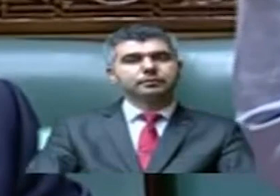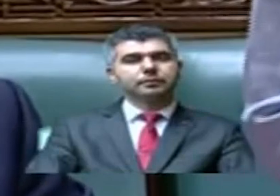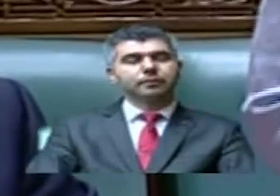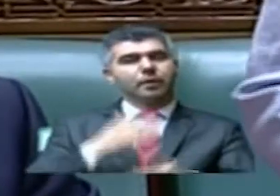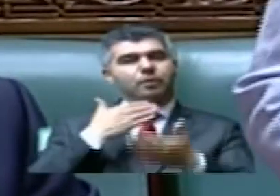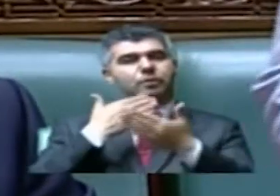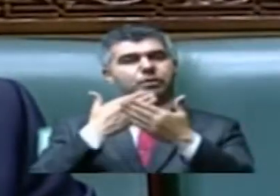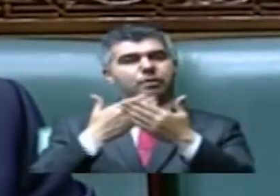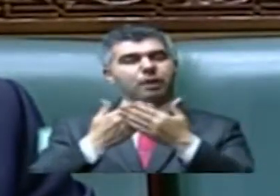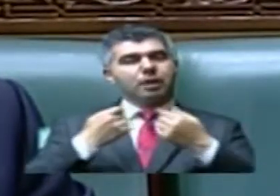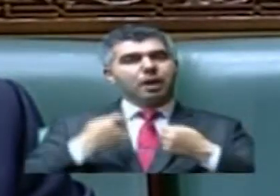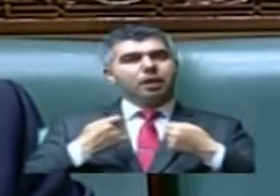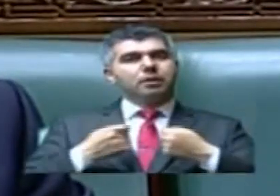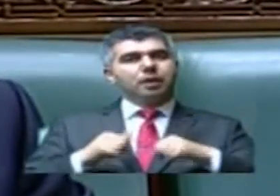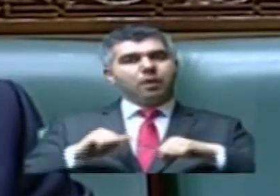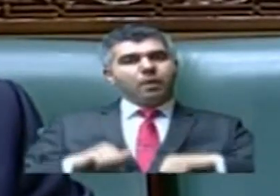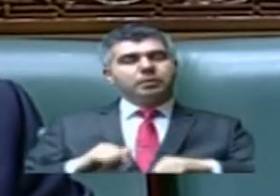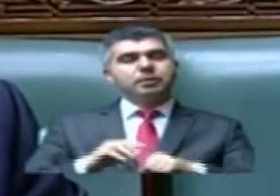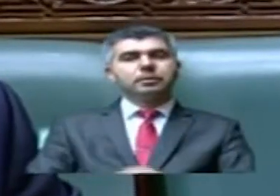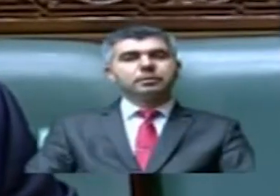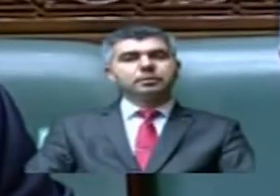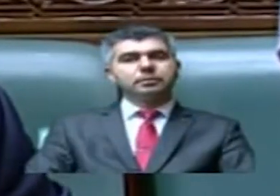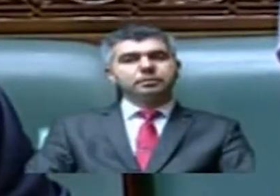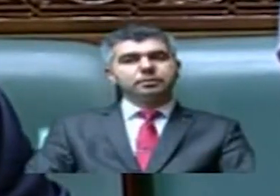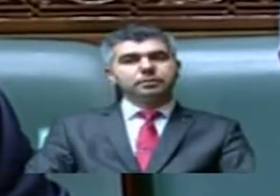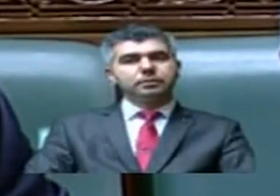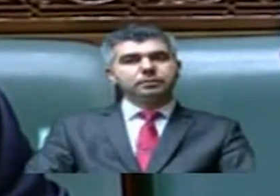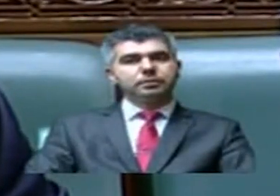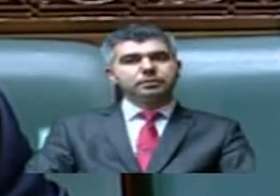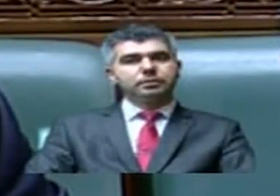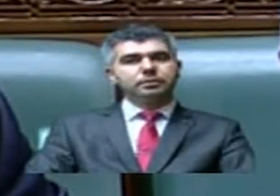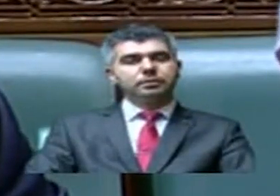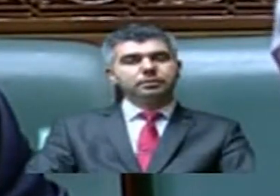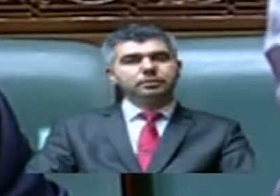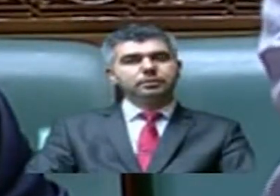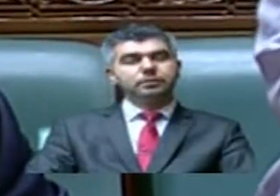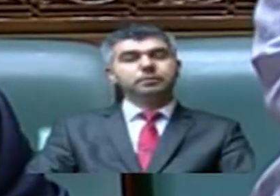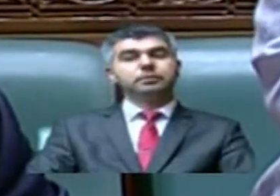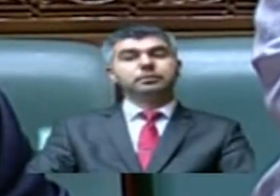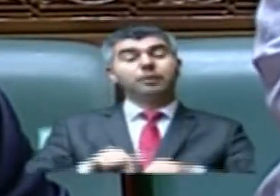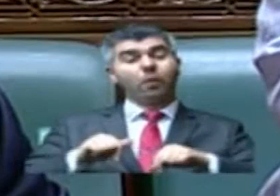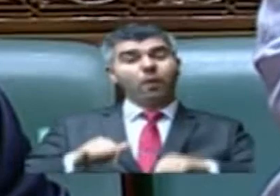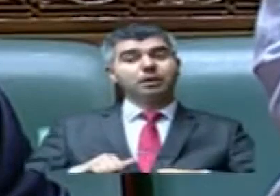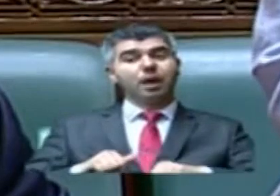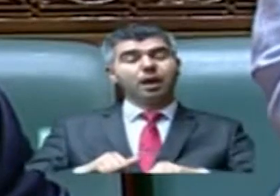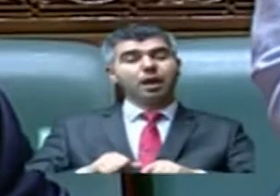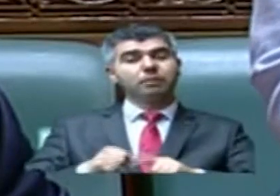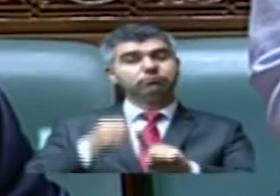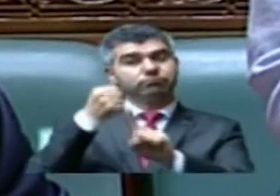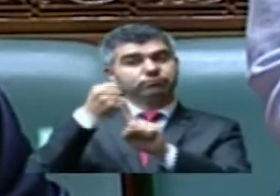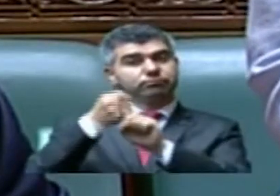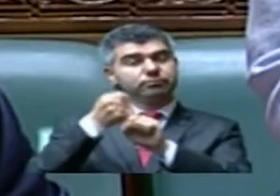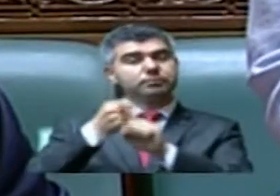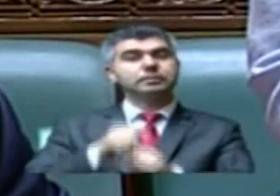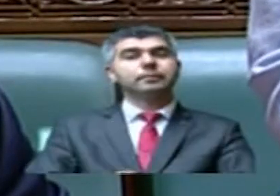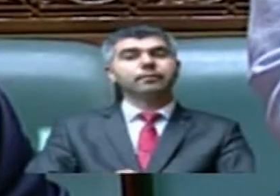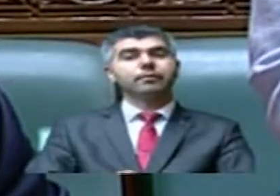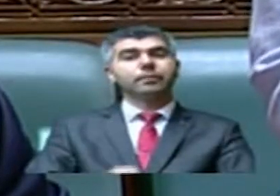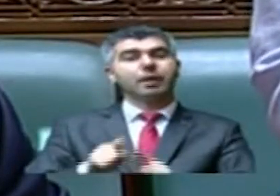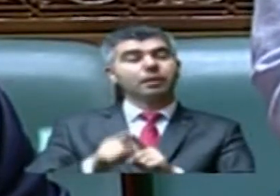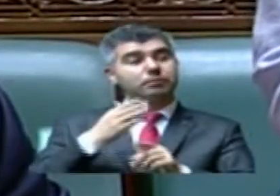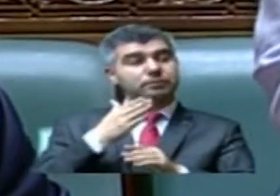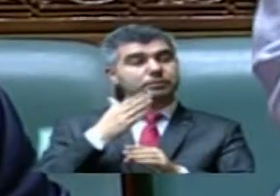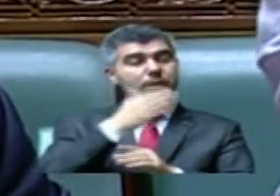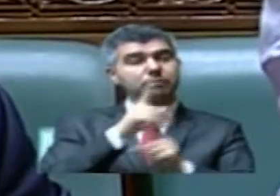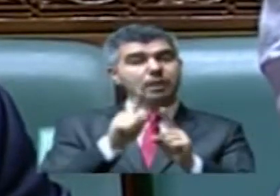شكرا سيدة الرئيسة، سيدة كاتبة الدولة. لجأت وزارتكم إلى القطاع الخاص